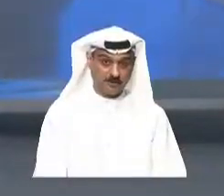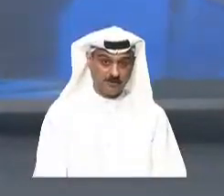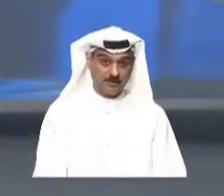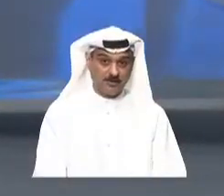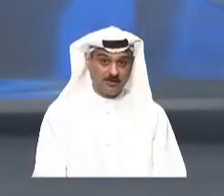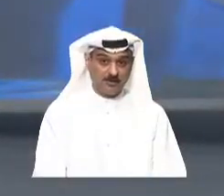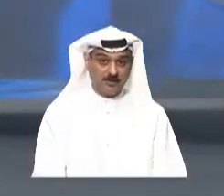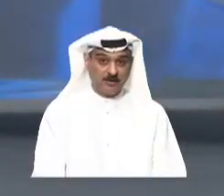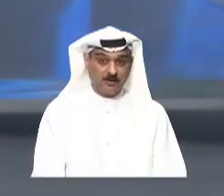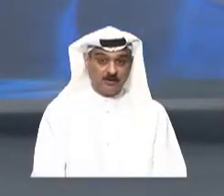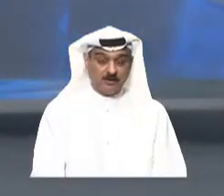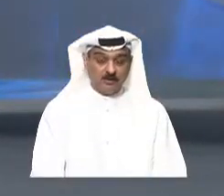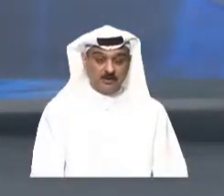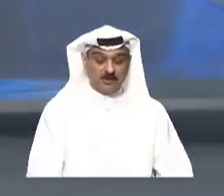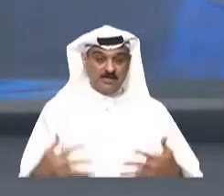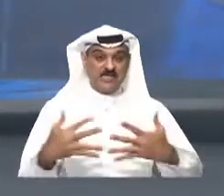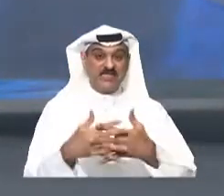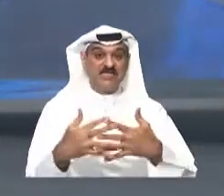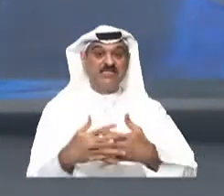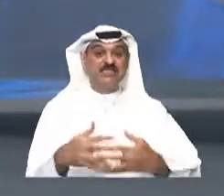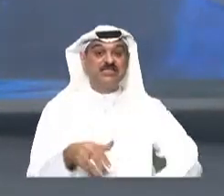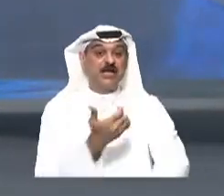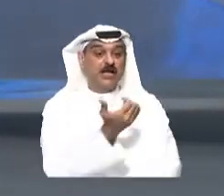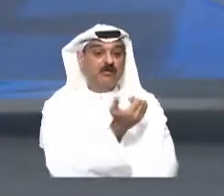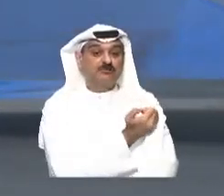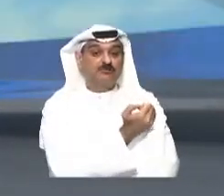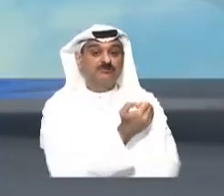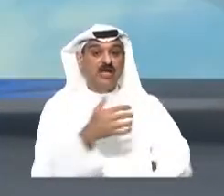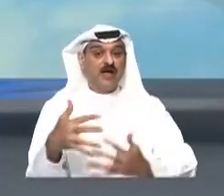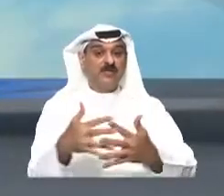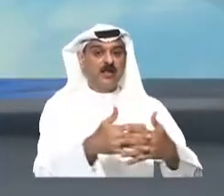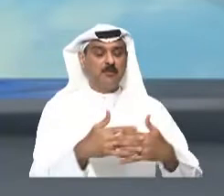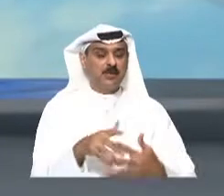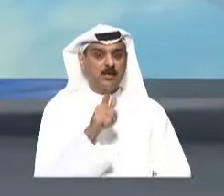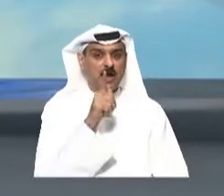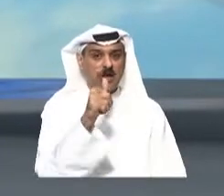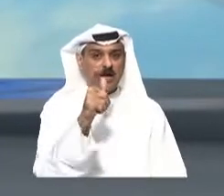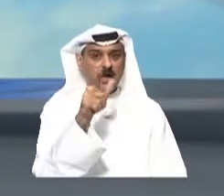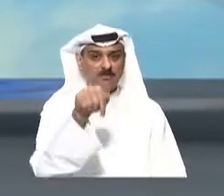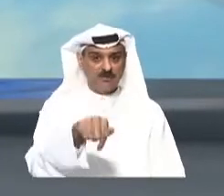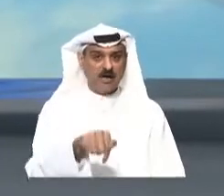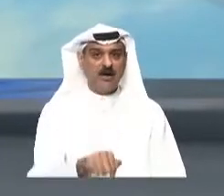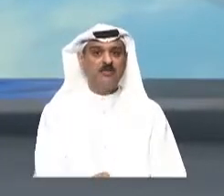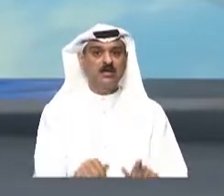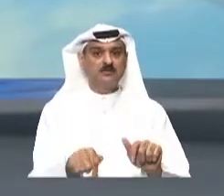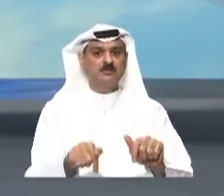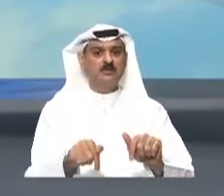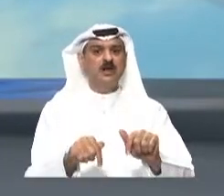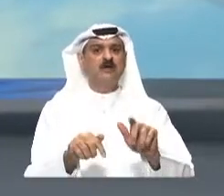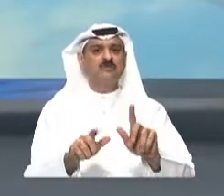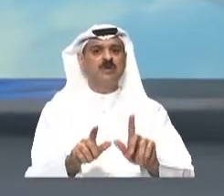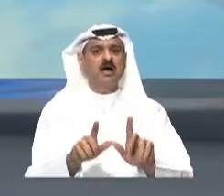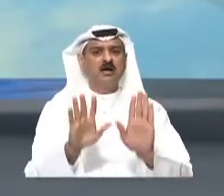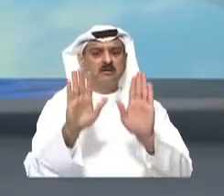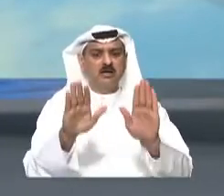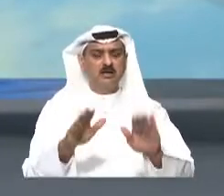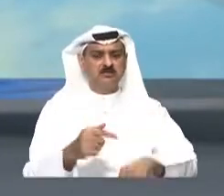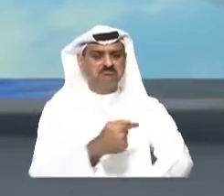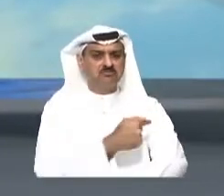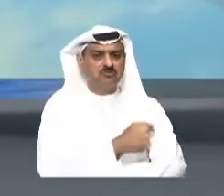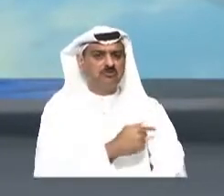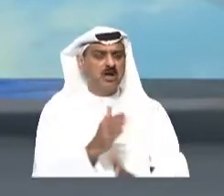أعلنت شركة فايزر عن تطوير دواء جديد لعلاج فيروس كورونا، قالت أنه يقلل من خطر الوفاة ونسب دخول المستشفى